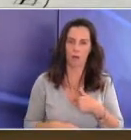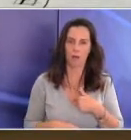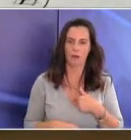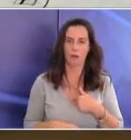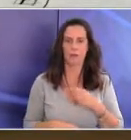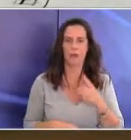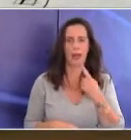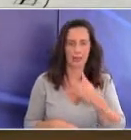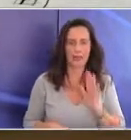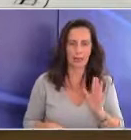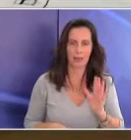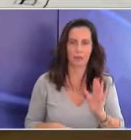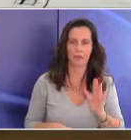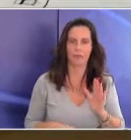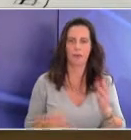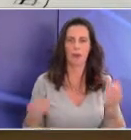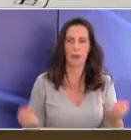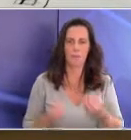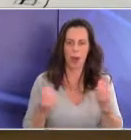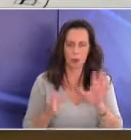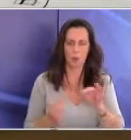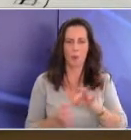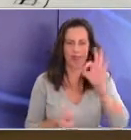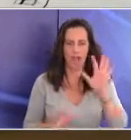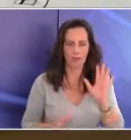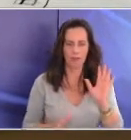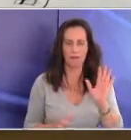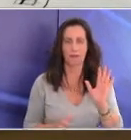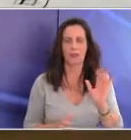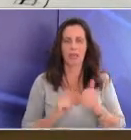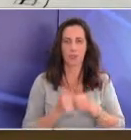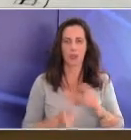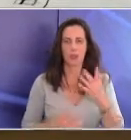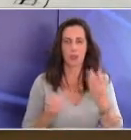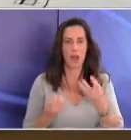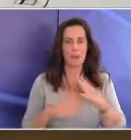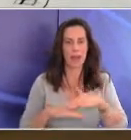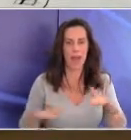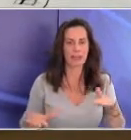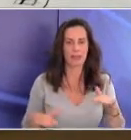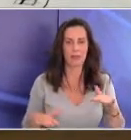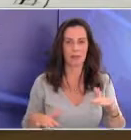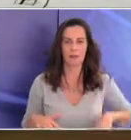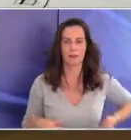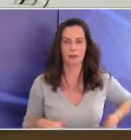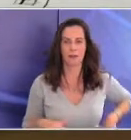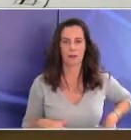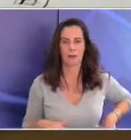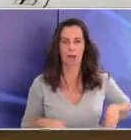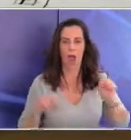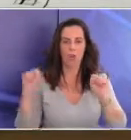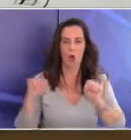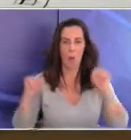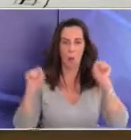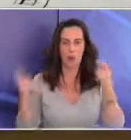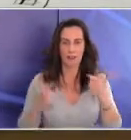תראה, בוא אני אתן לך מדד שהוא לא מדד קלאסי לספורט, בסדר? אוקיי. אבל כשהרבה ילדים, היום הולדת שלהם זה ללכת